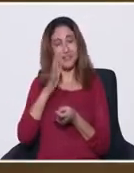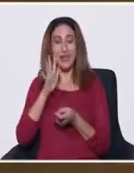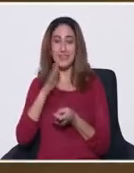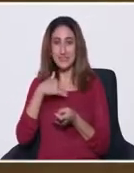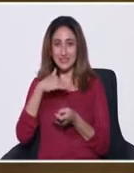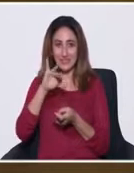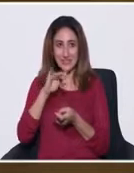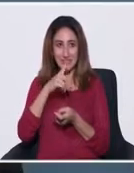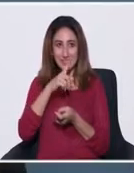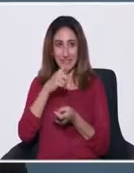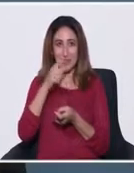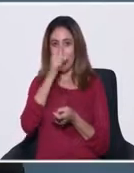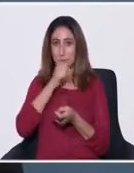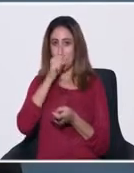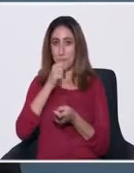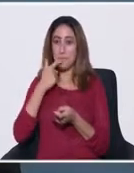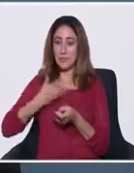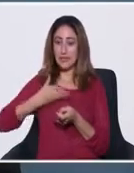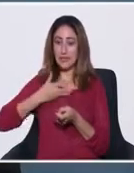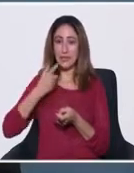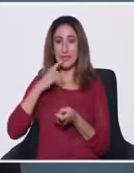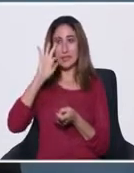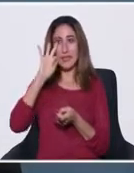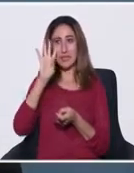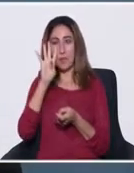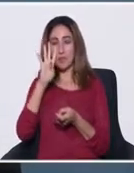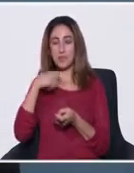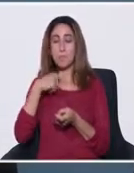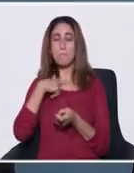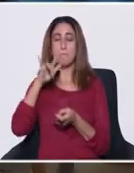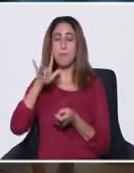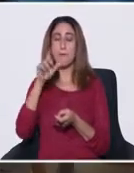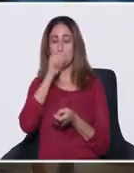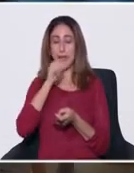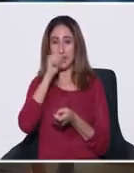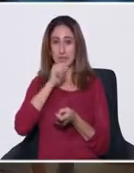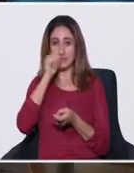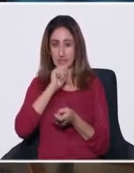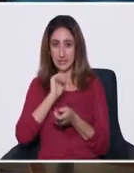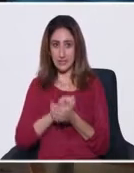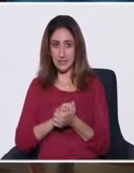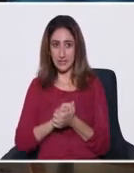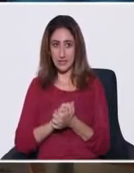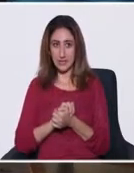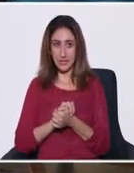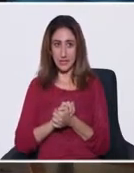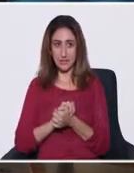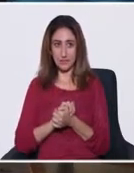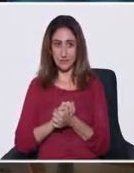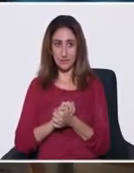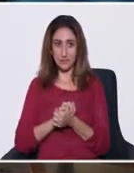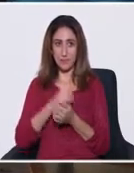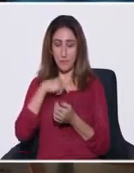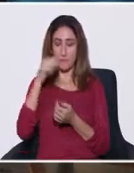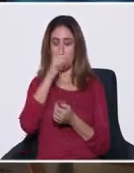مظبوط. بتحب الغنى من امتى؟ يعني من حوالي 3 سنين 4 سنين كنت بادئ ان انا يعني ابتدات ان انا اسمع